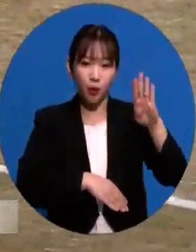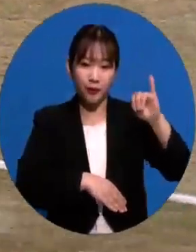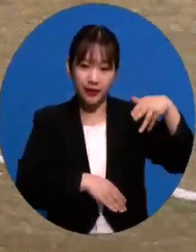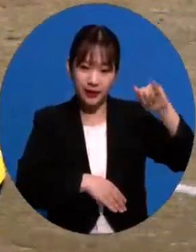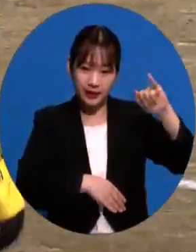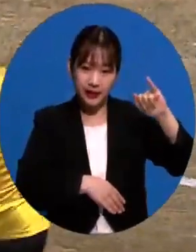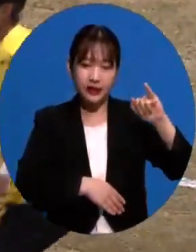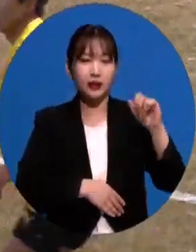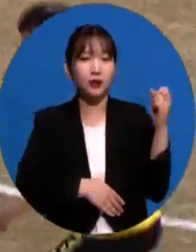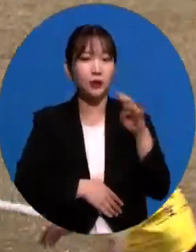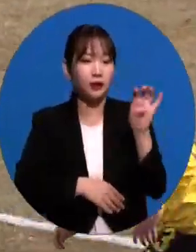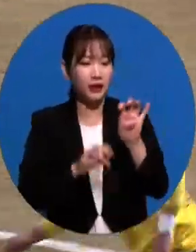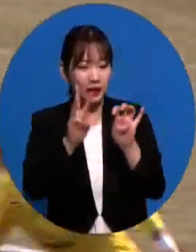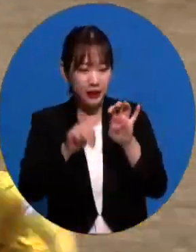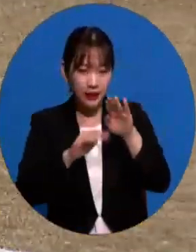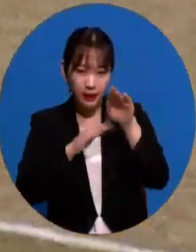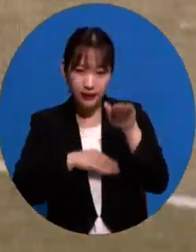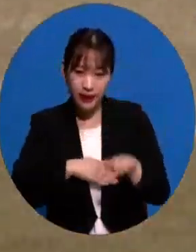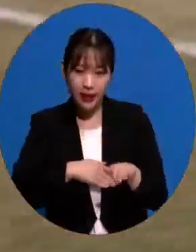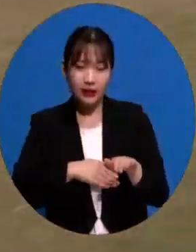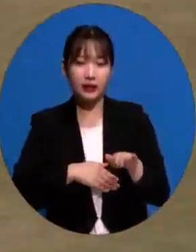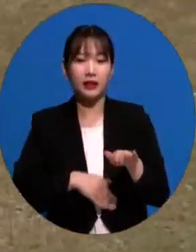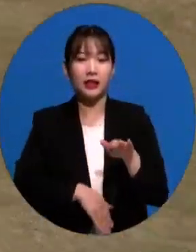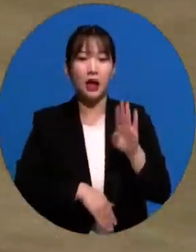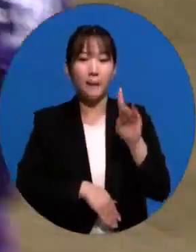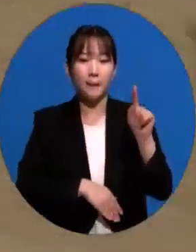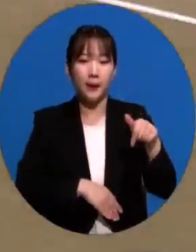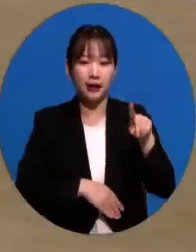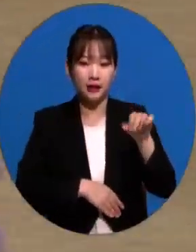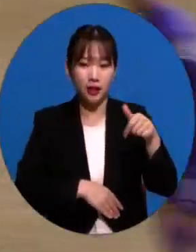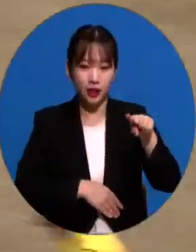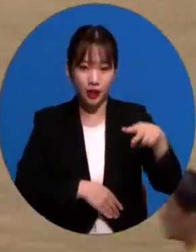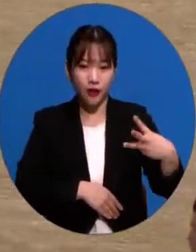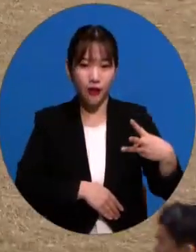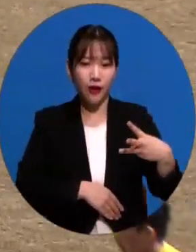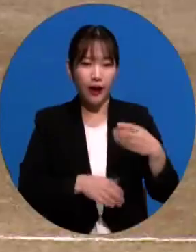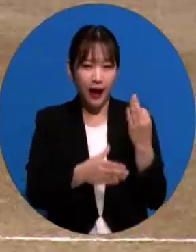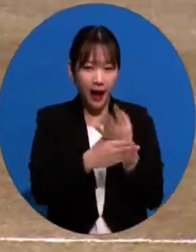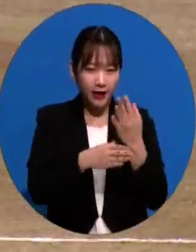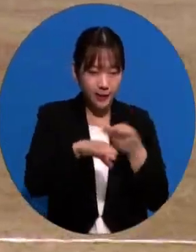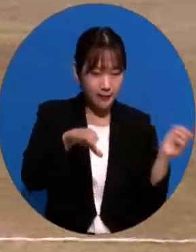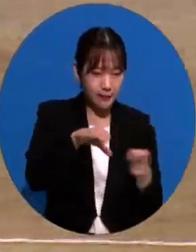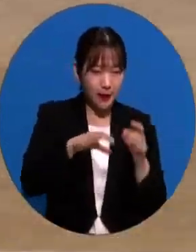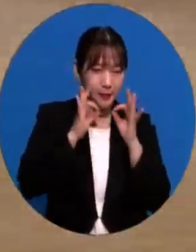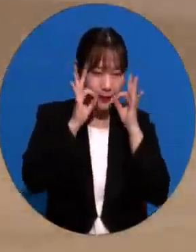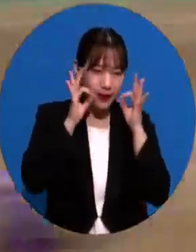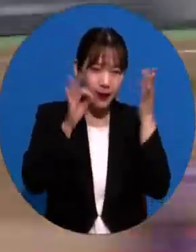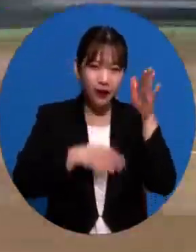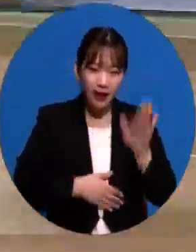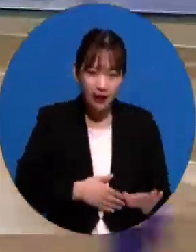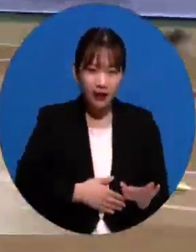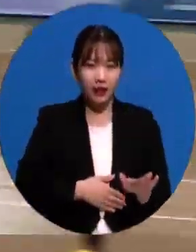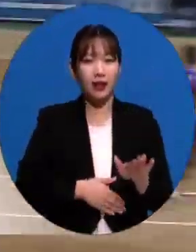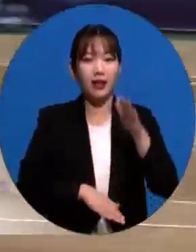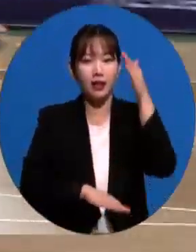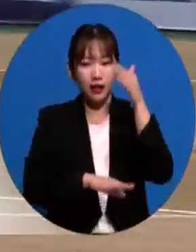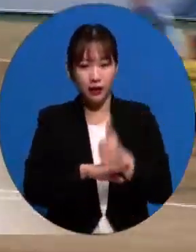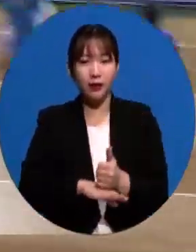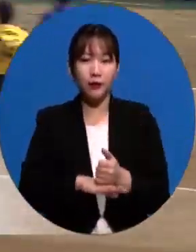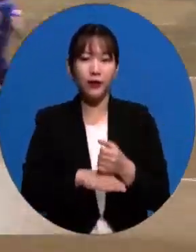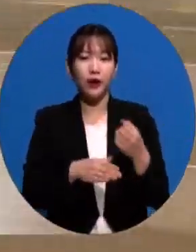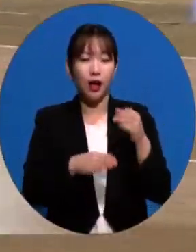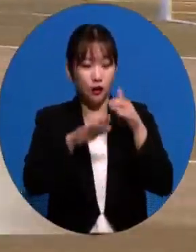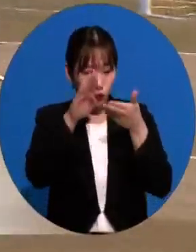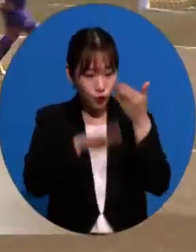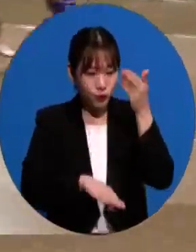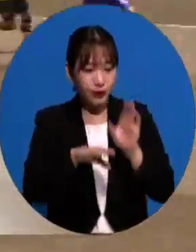그보다 40cm 작은 발빠른 오른쪽 윙어 박성결이 안양의 골문을 노렸습니다. 하지만 팽팽한 공방이 이어지다